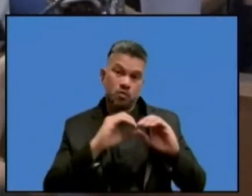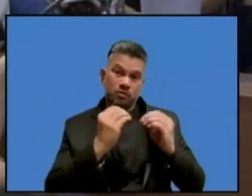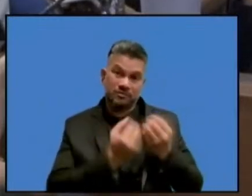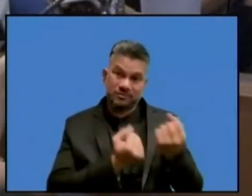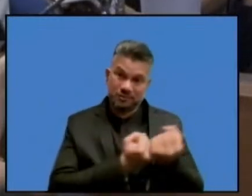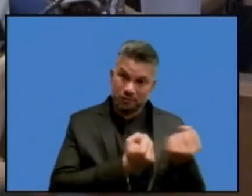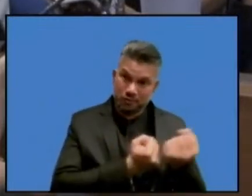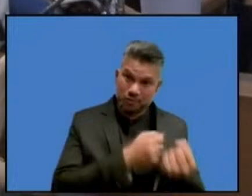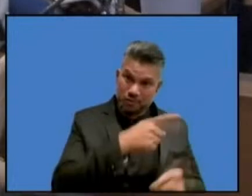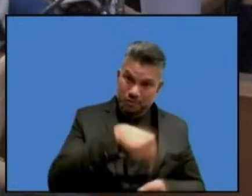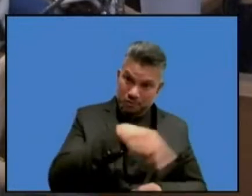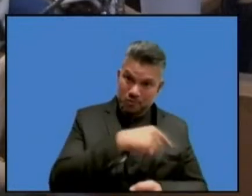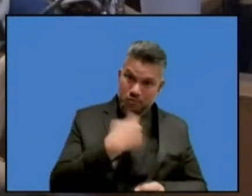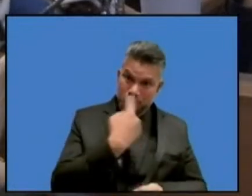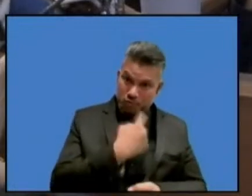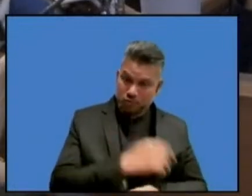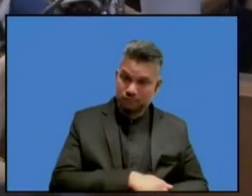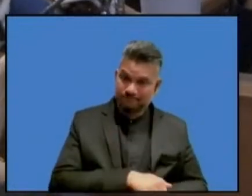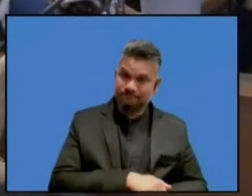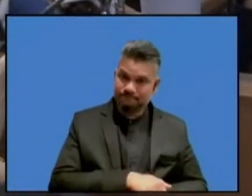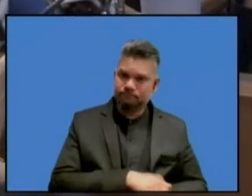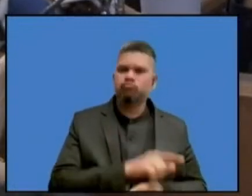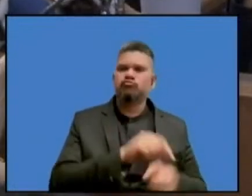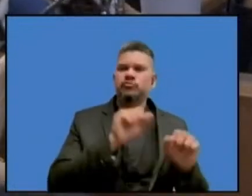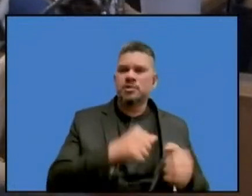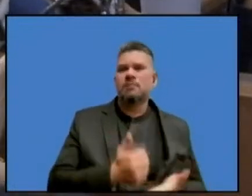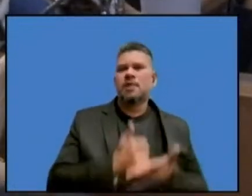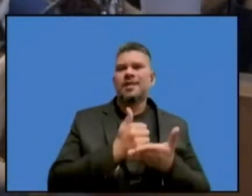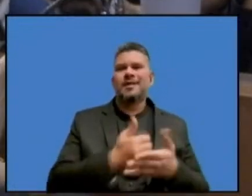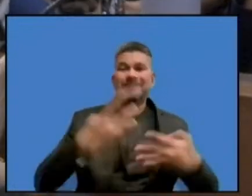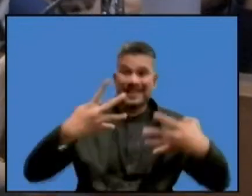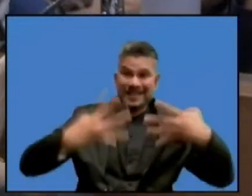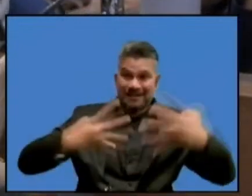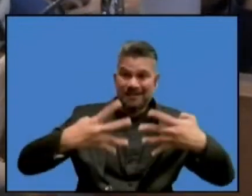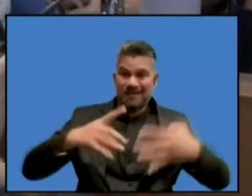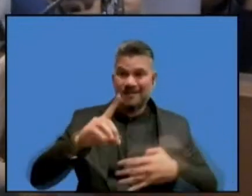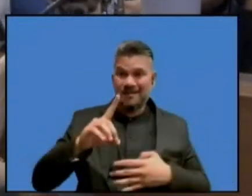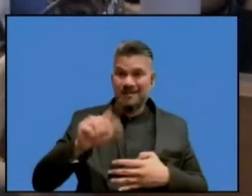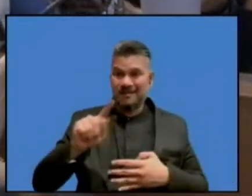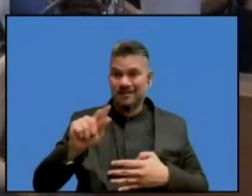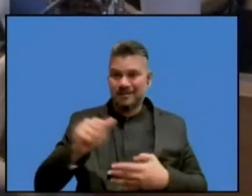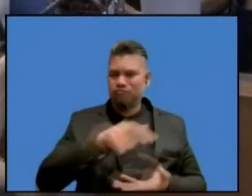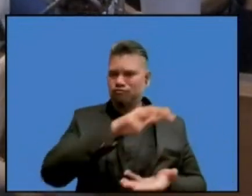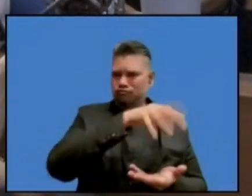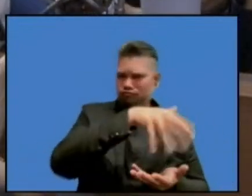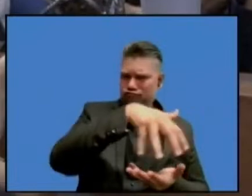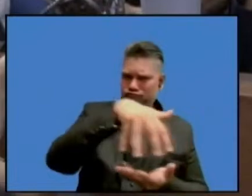данных, которые могут быть использованы при разработке политики.